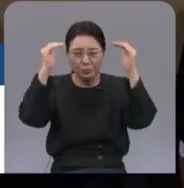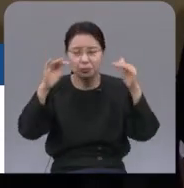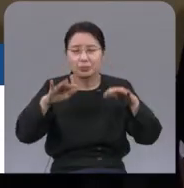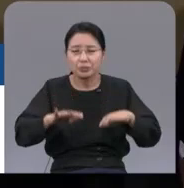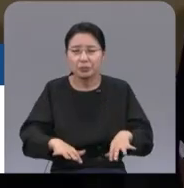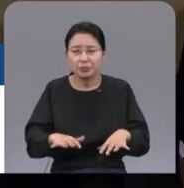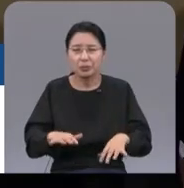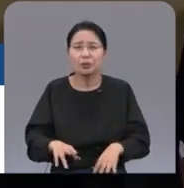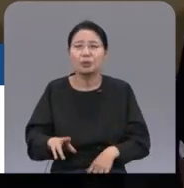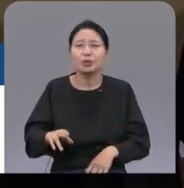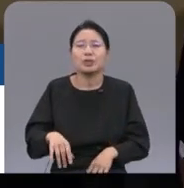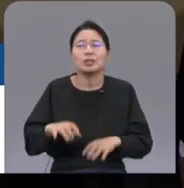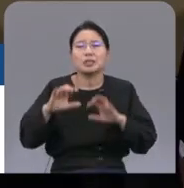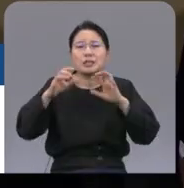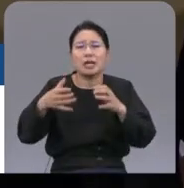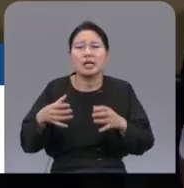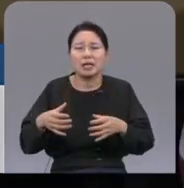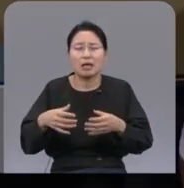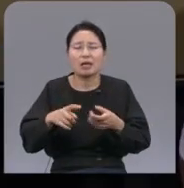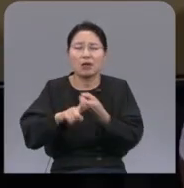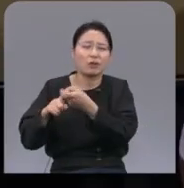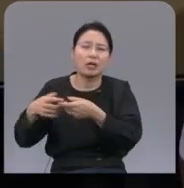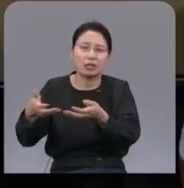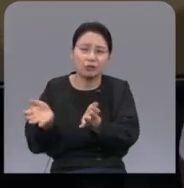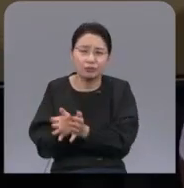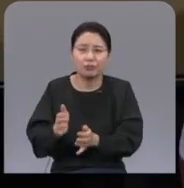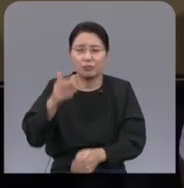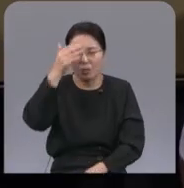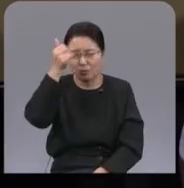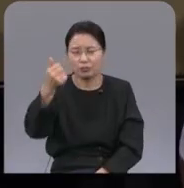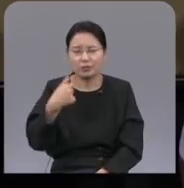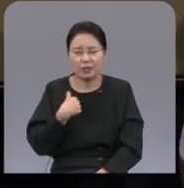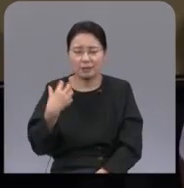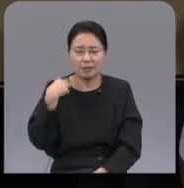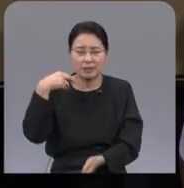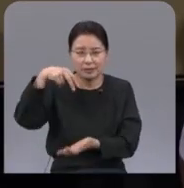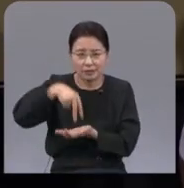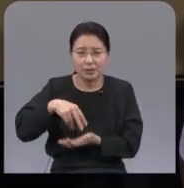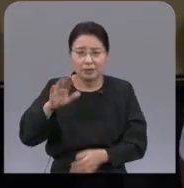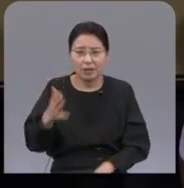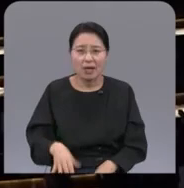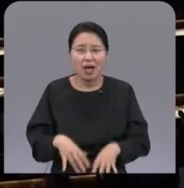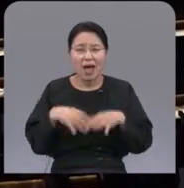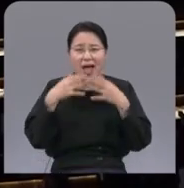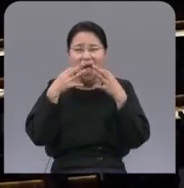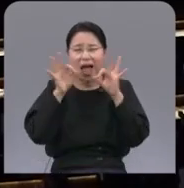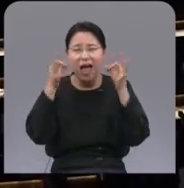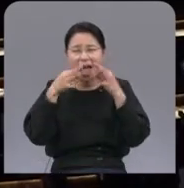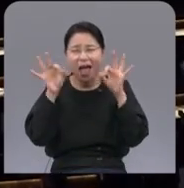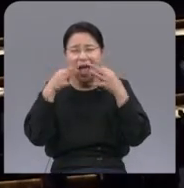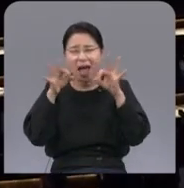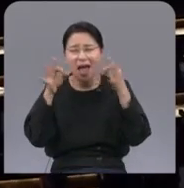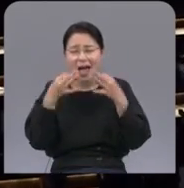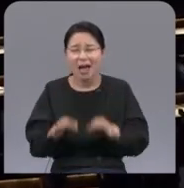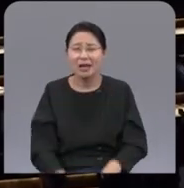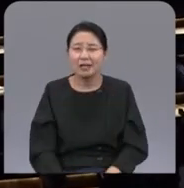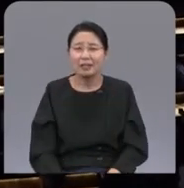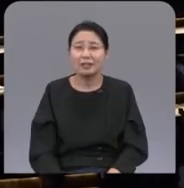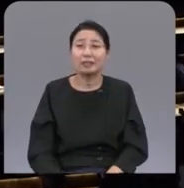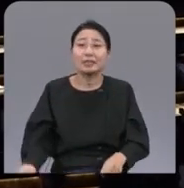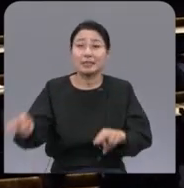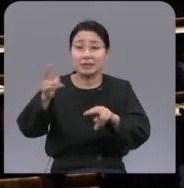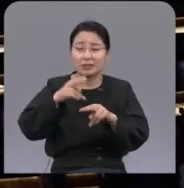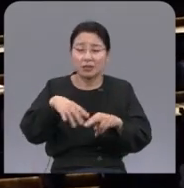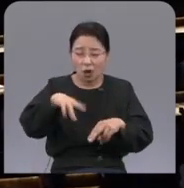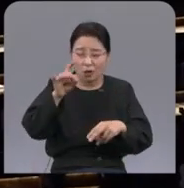ses don destinés aux adolescents dans le besoin a été acclamé par l'auditoire présent dans la salle à tour de rôle les chanteurs ont prononcé quelques mots